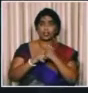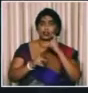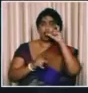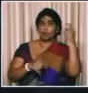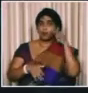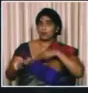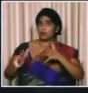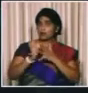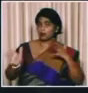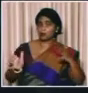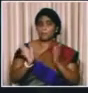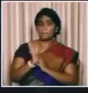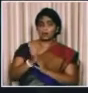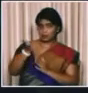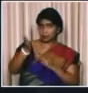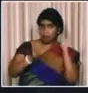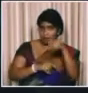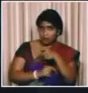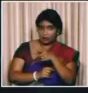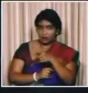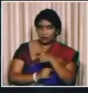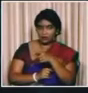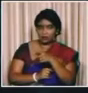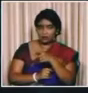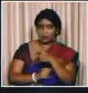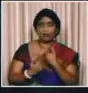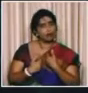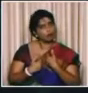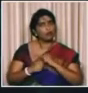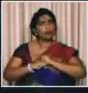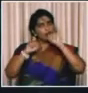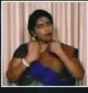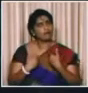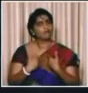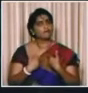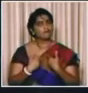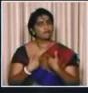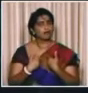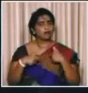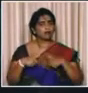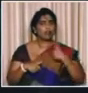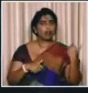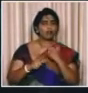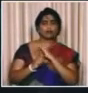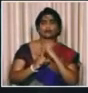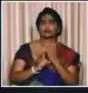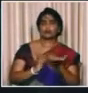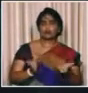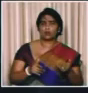පාගමන්නවා මහින්දානන්ද ආවනේ අපි උද්ඝෝෂණ කරලා තිබෙනවා හැබැයි දැන් අලුත් සංස්කෘතියක් ඇවිල්ලා තිබුණා